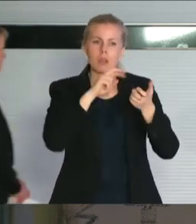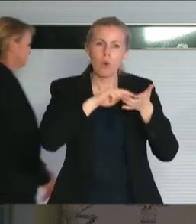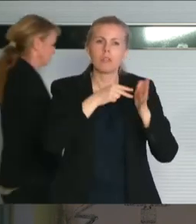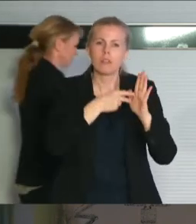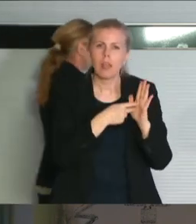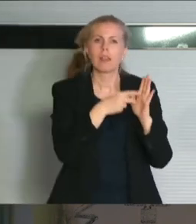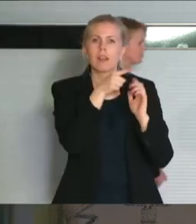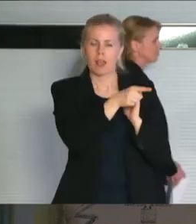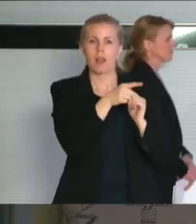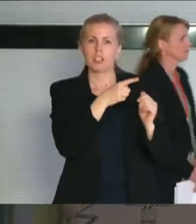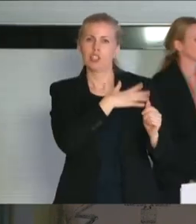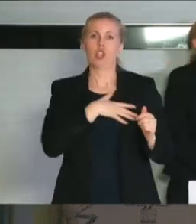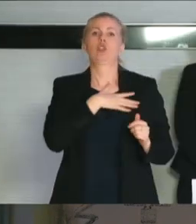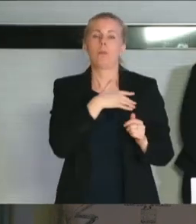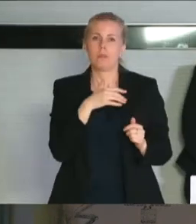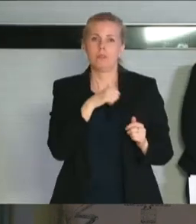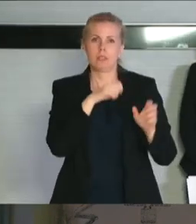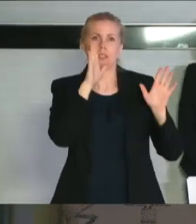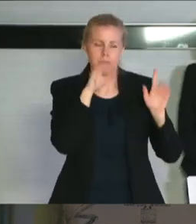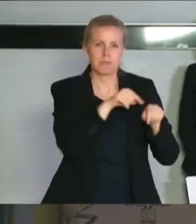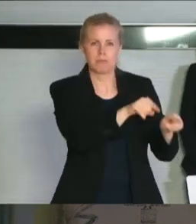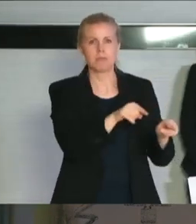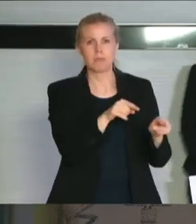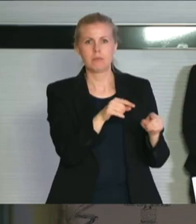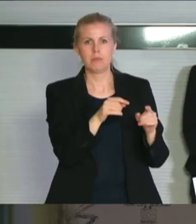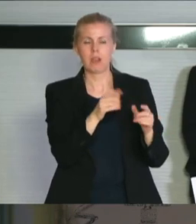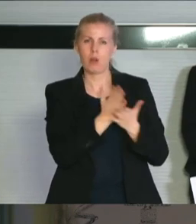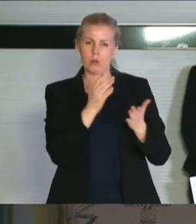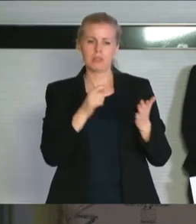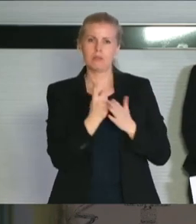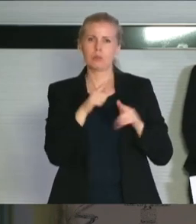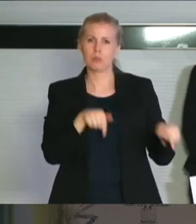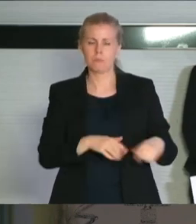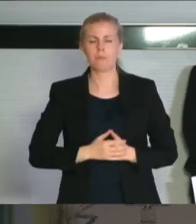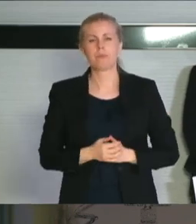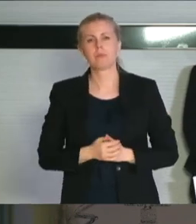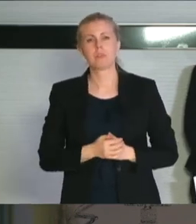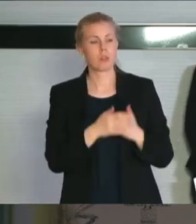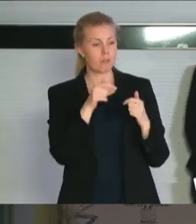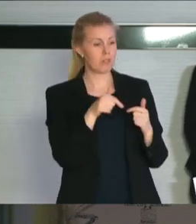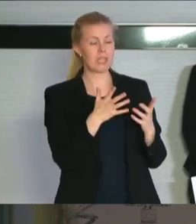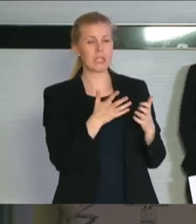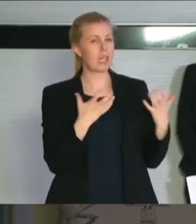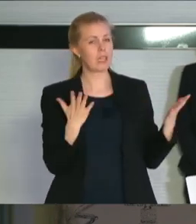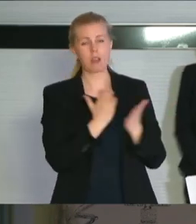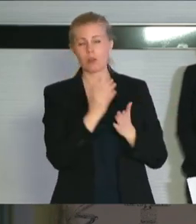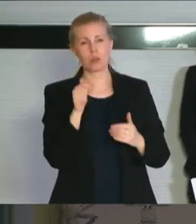håndtere sykdom i en sånn situasjon som vi er i nå. Og det vi ikke trenger nå